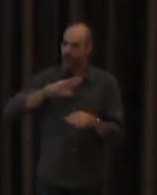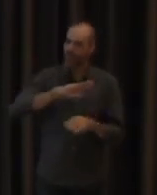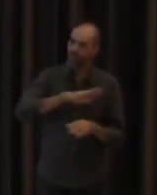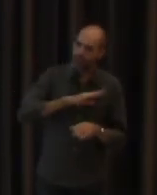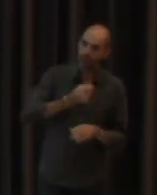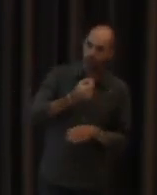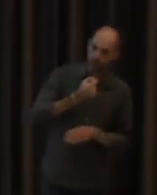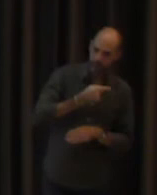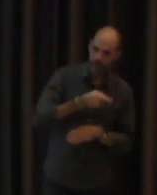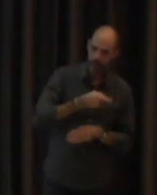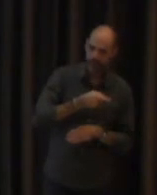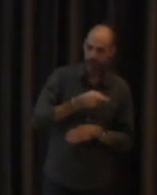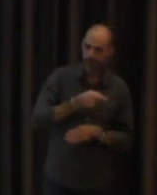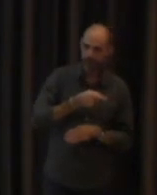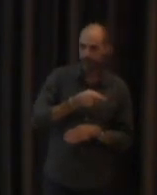medicament, que és el complement